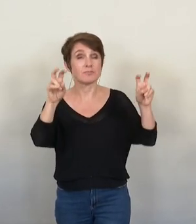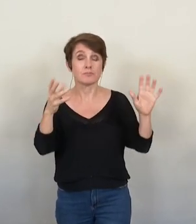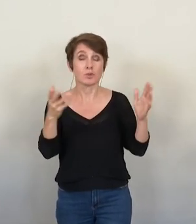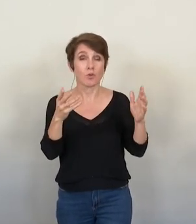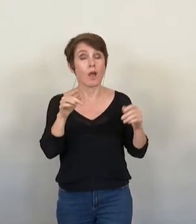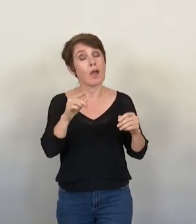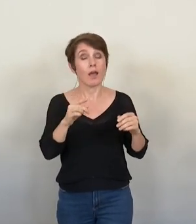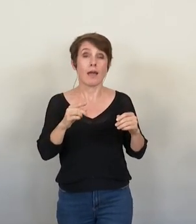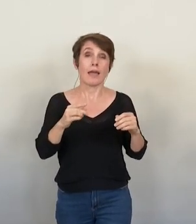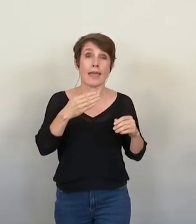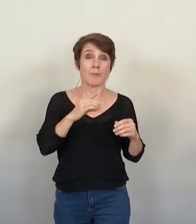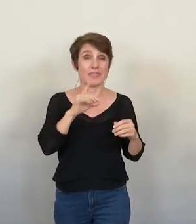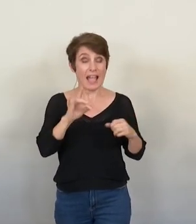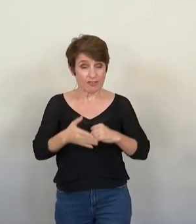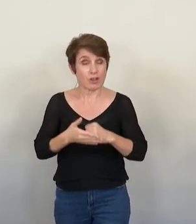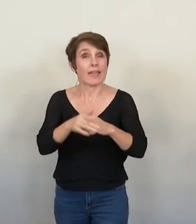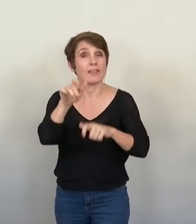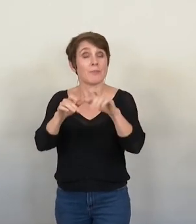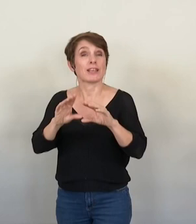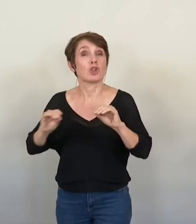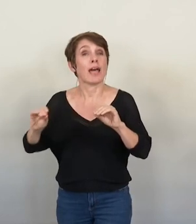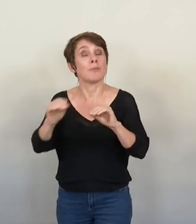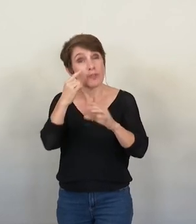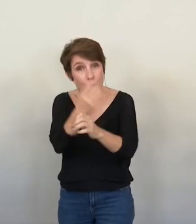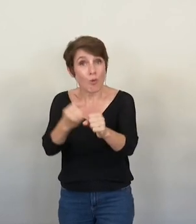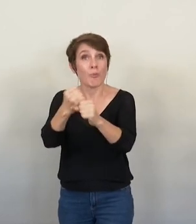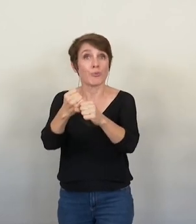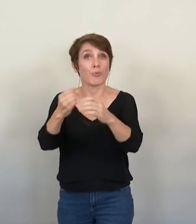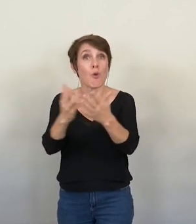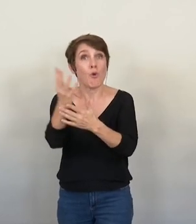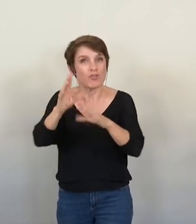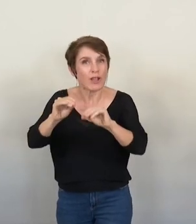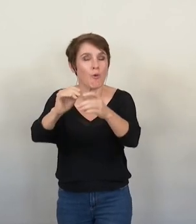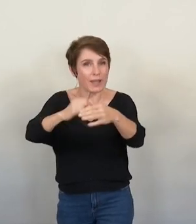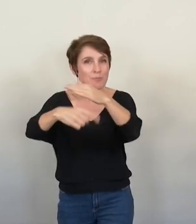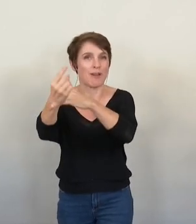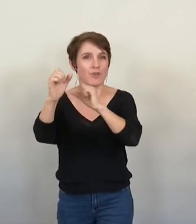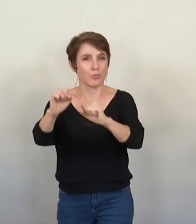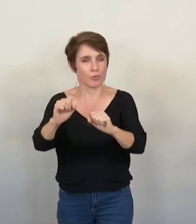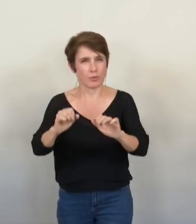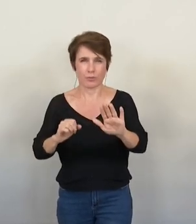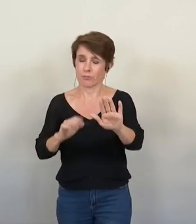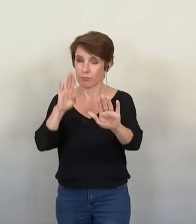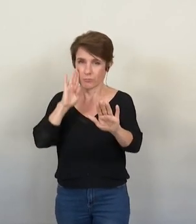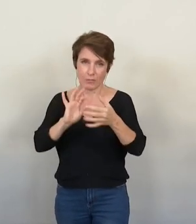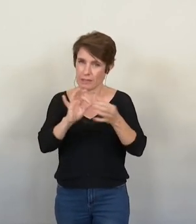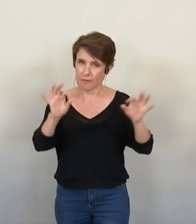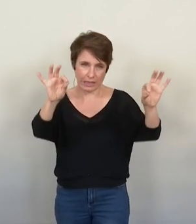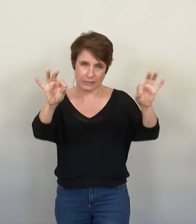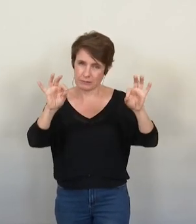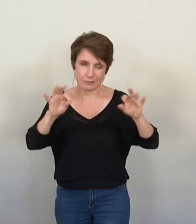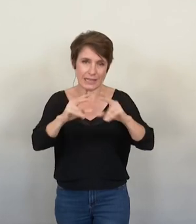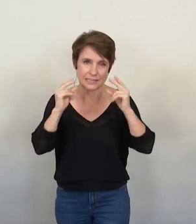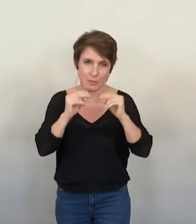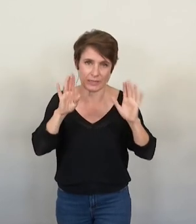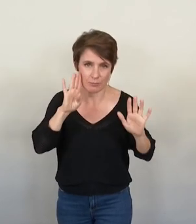réaliser des projets et la la phrase elle est elle doit être expliquer parce que si